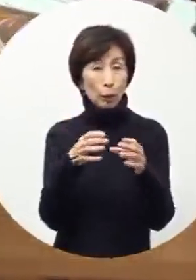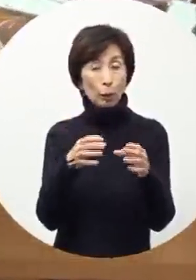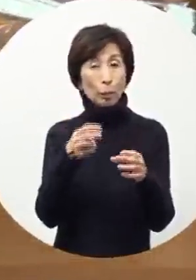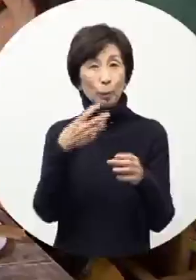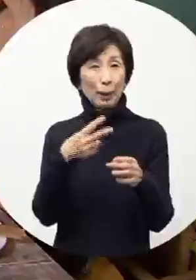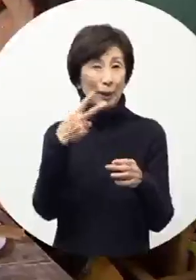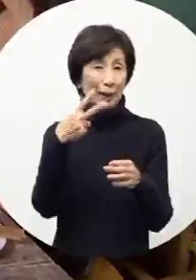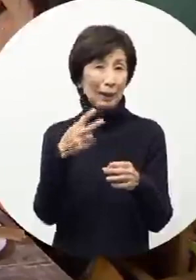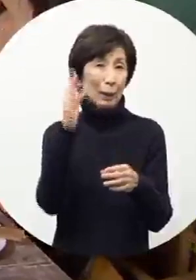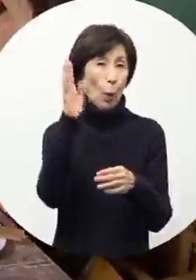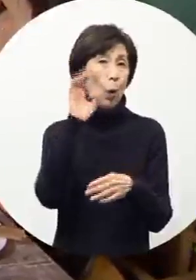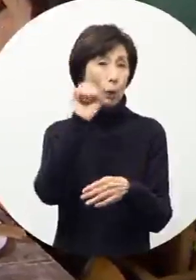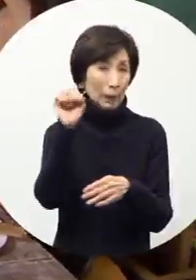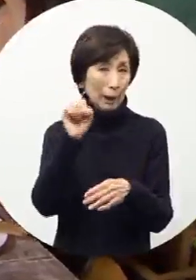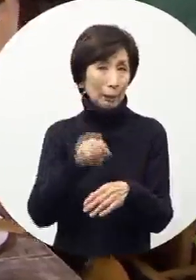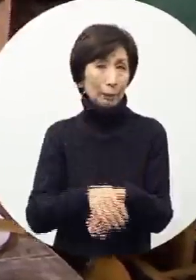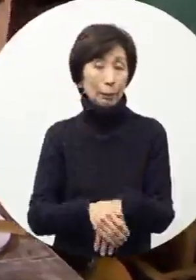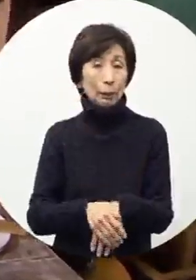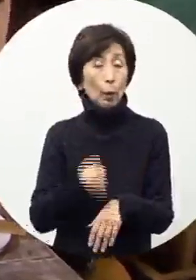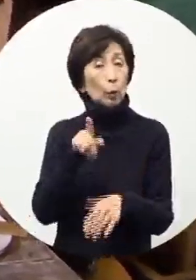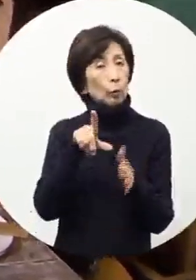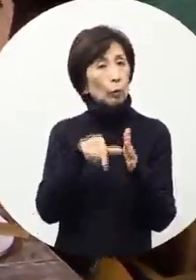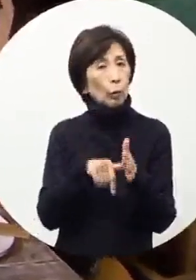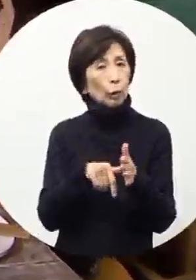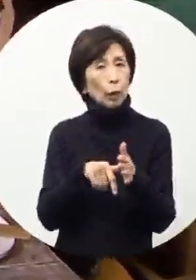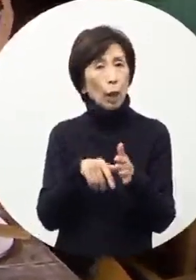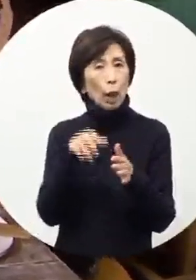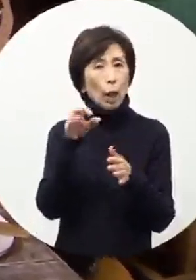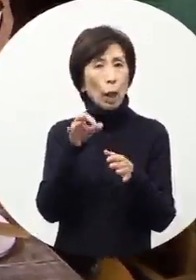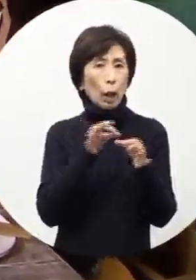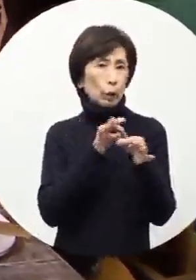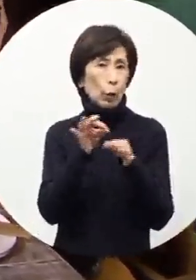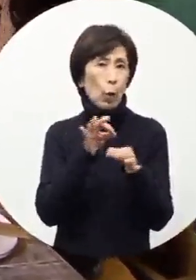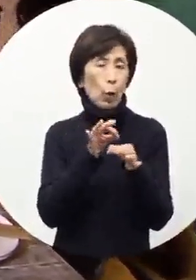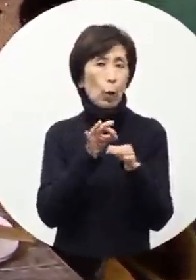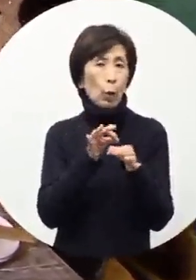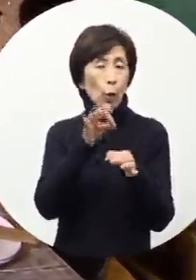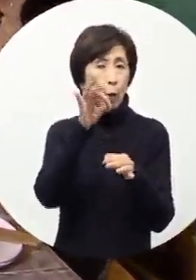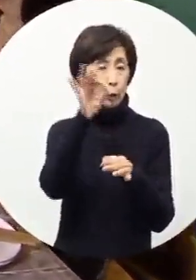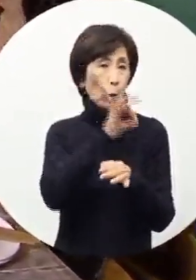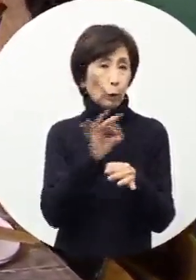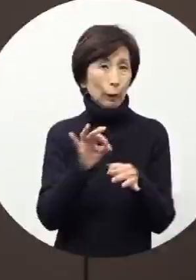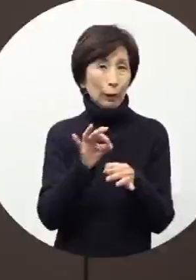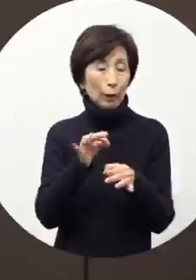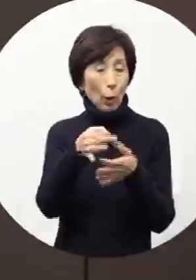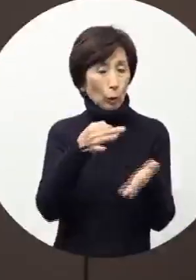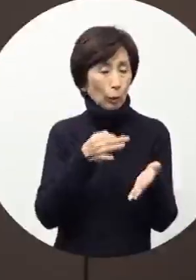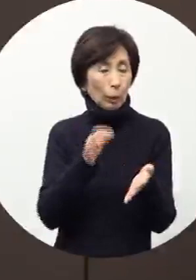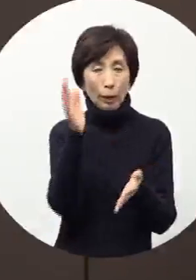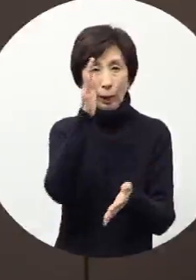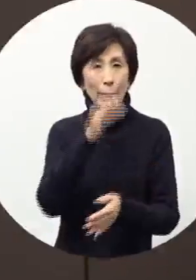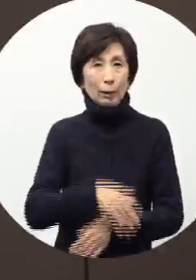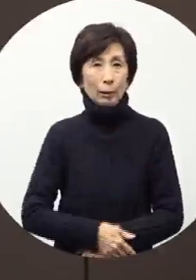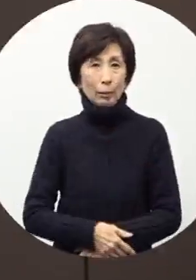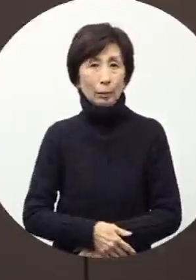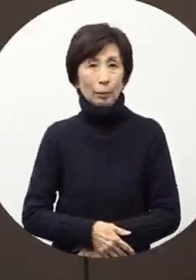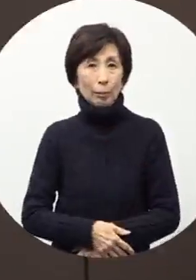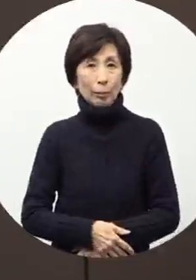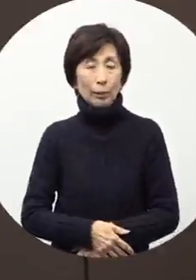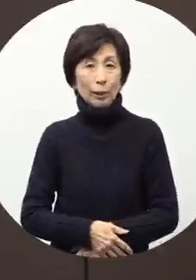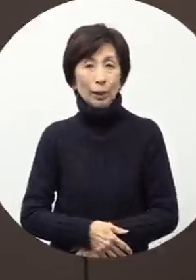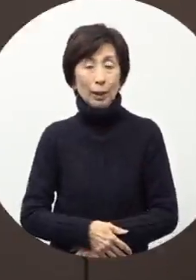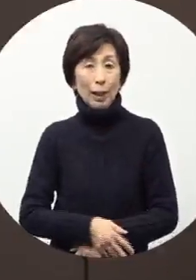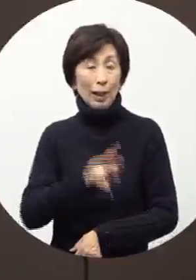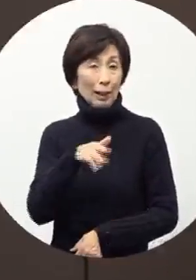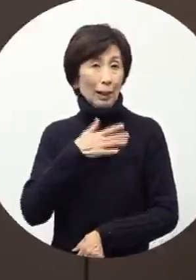、講座では商品の売り込みをしないルールになっています。 売ることで来てもらうっていう感じじゃな